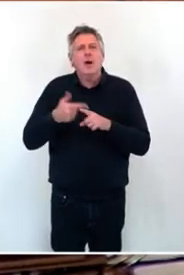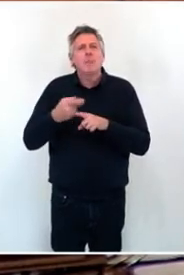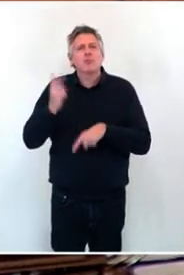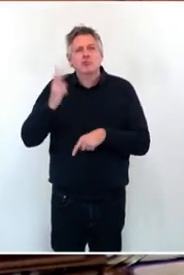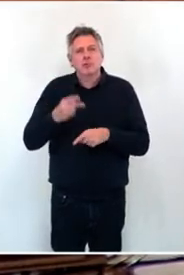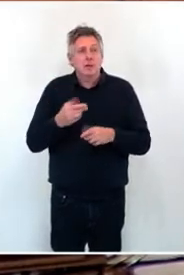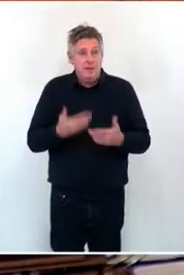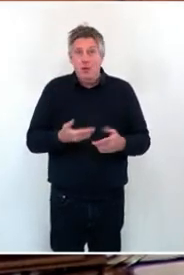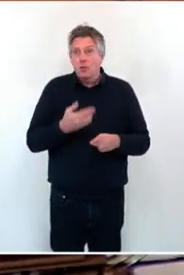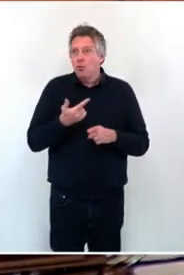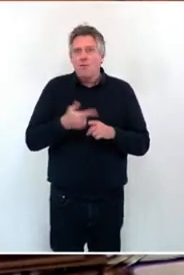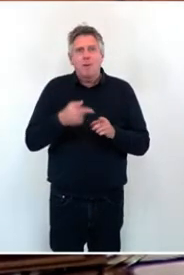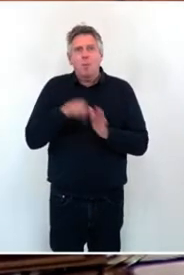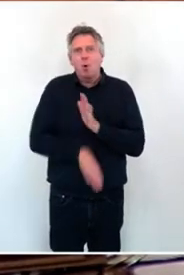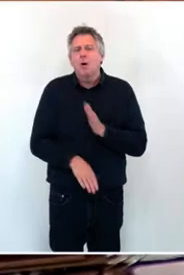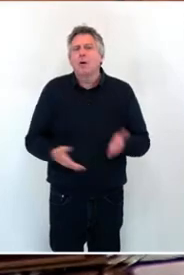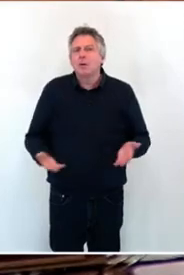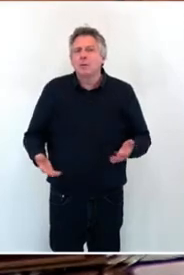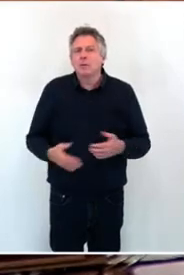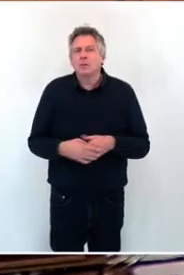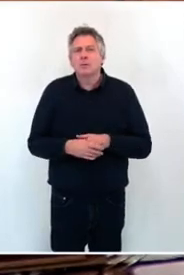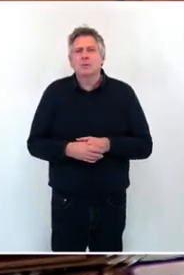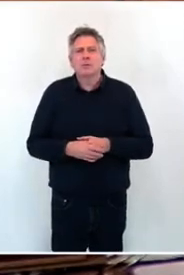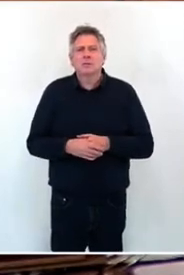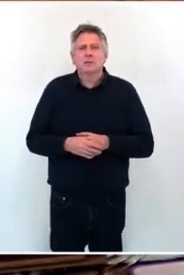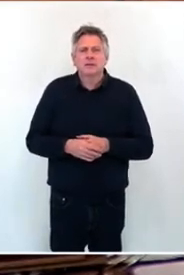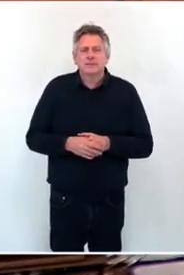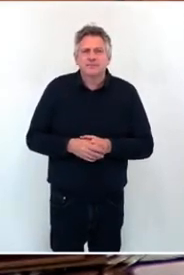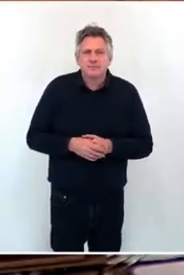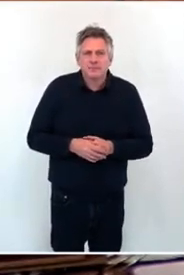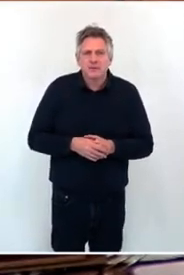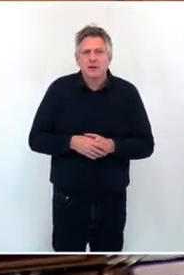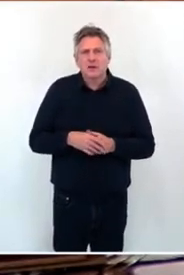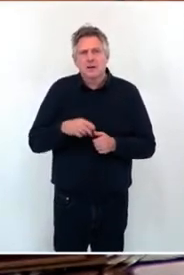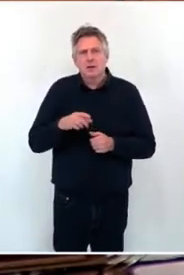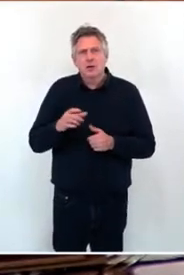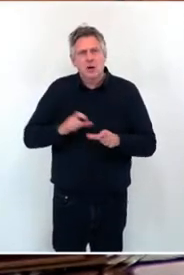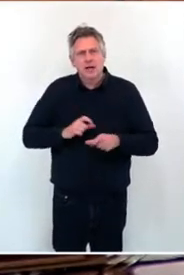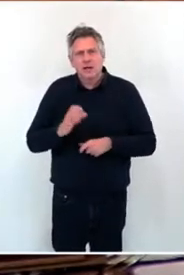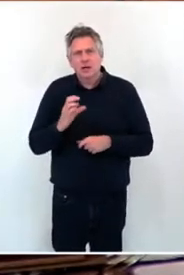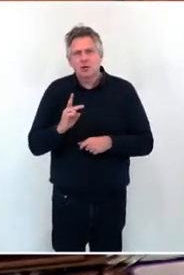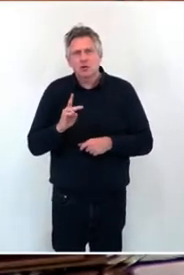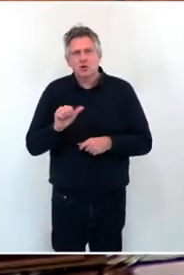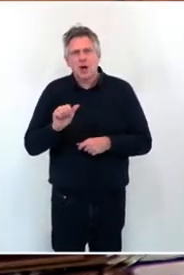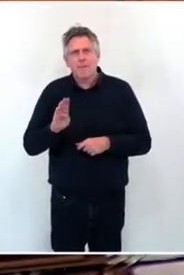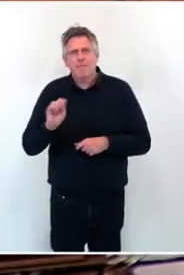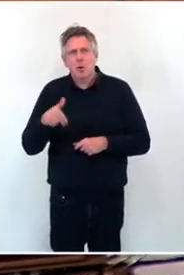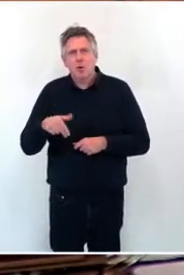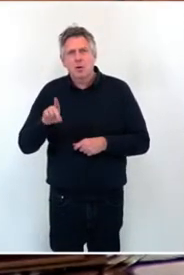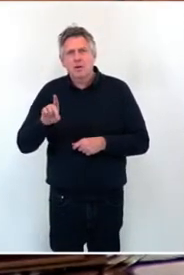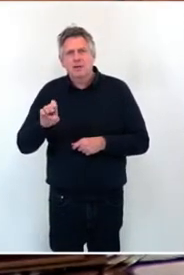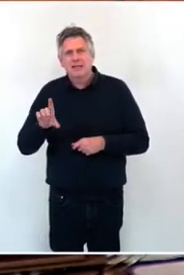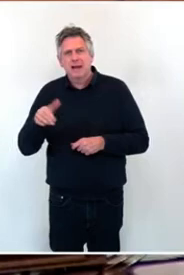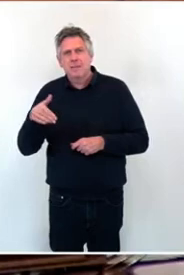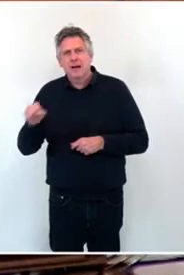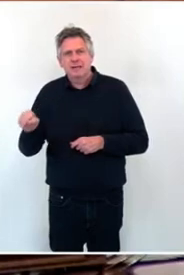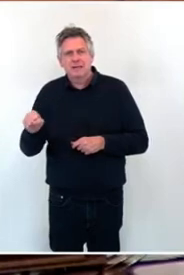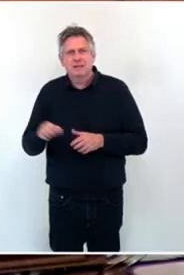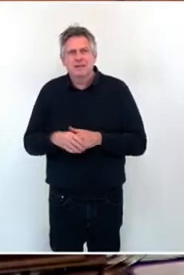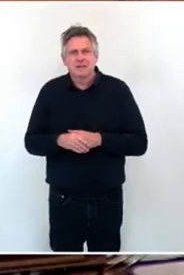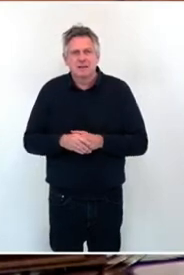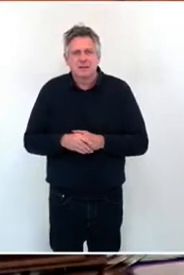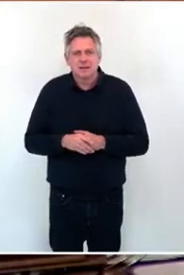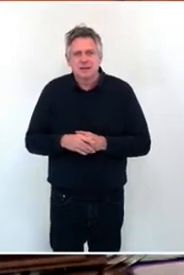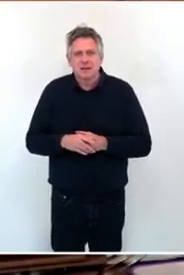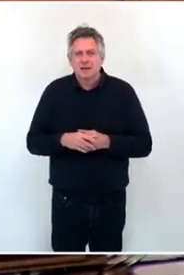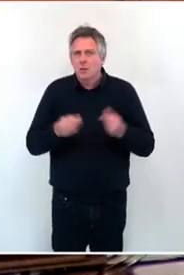une autre incohérence qui a été soulignée tout à l'heure par mon collègue Guillaume Chaban-Delmas. Ce chiffre ne correspond pas à ceux qui sont disponibles en